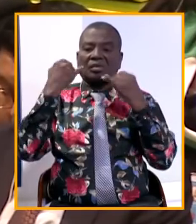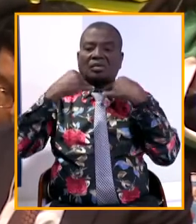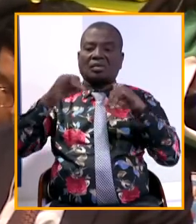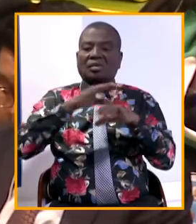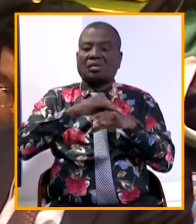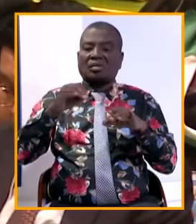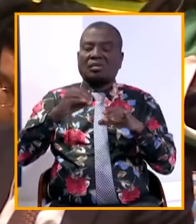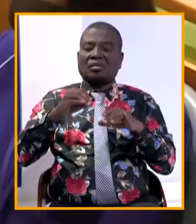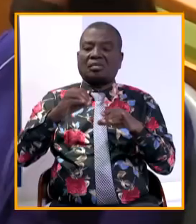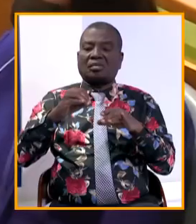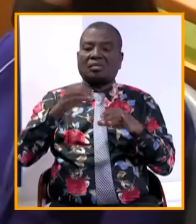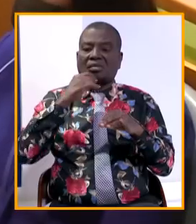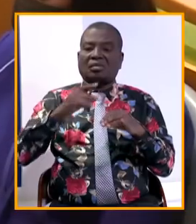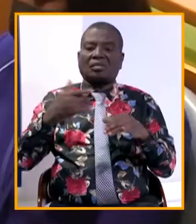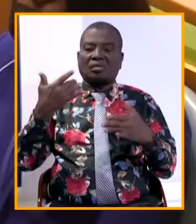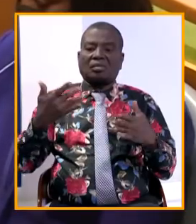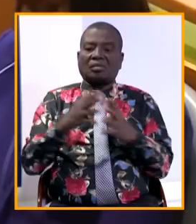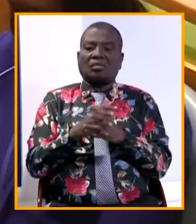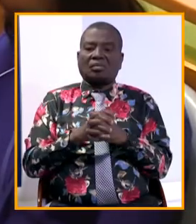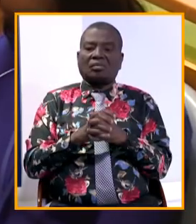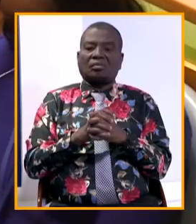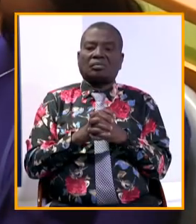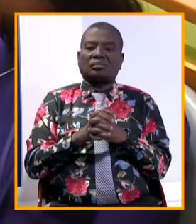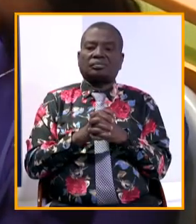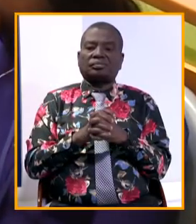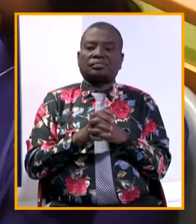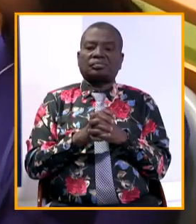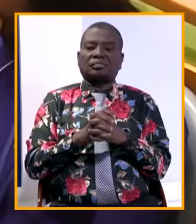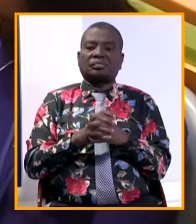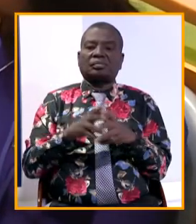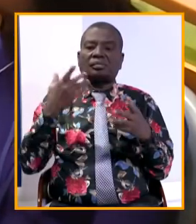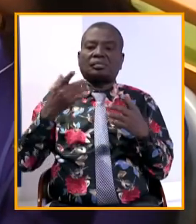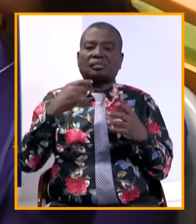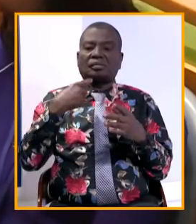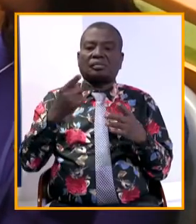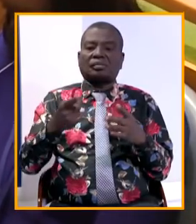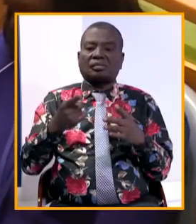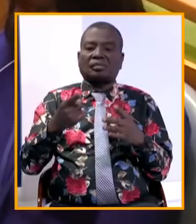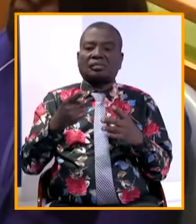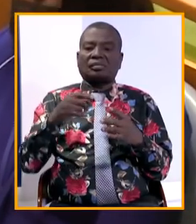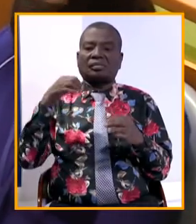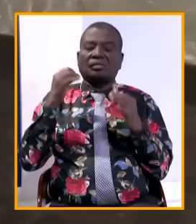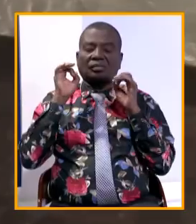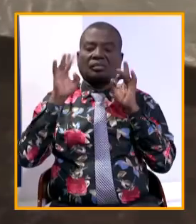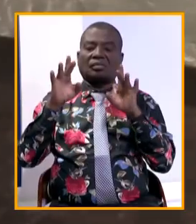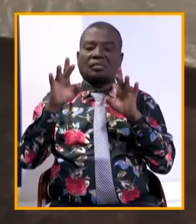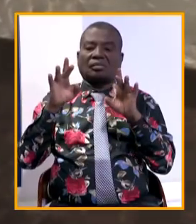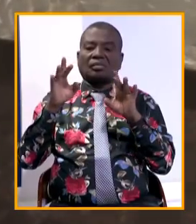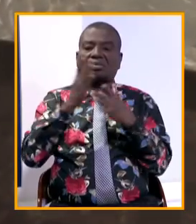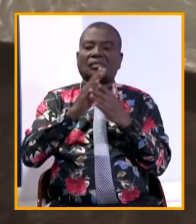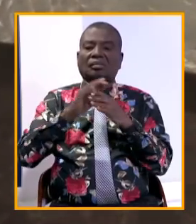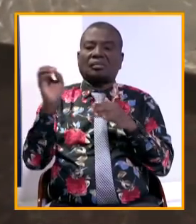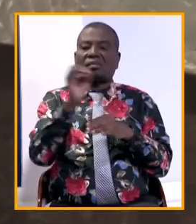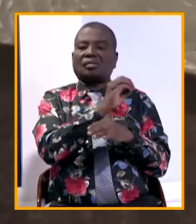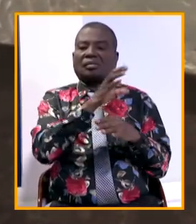funéraires à Izium sont extrêmement perturbantes. Nous voyons surgir la menace de divisions dangereuses entre